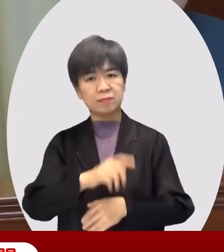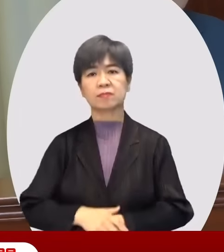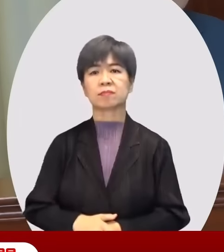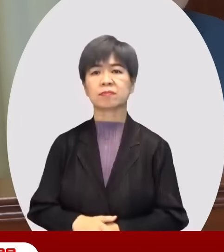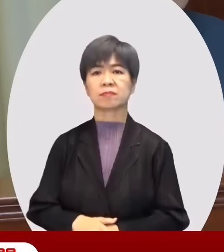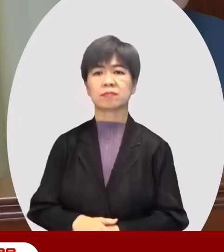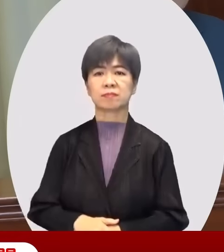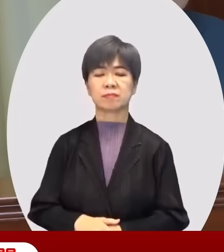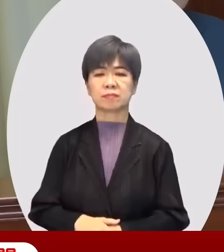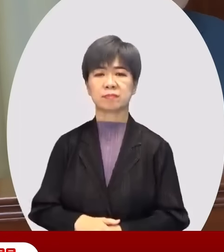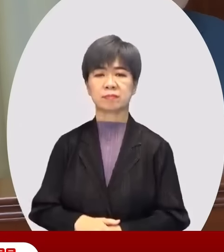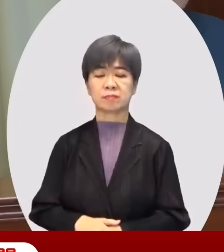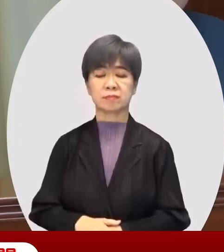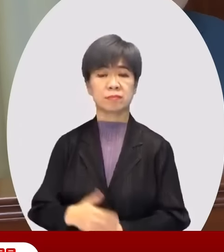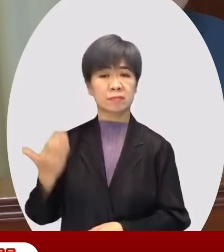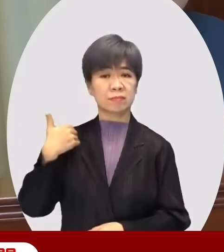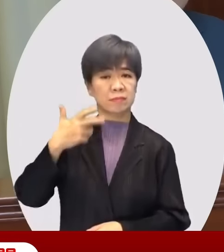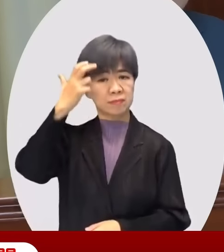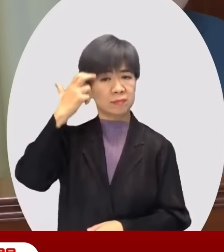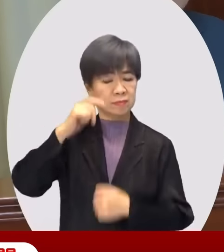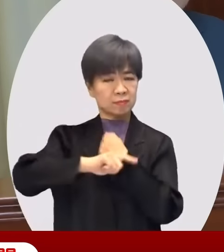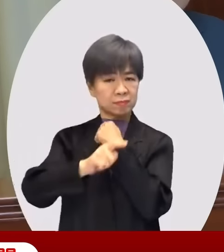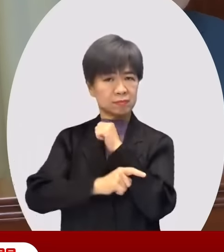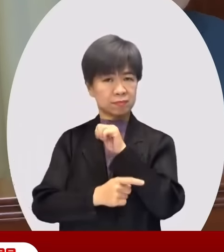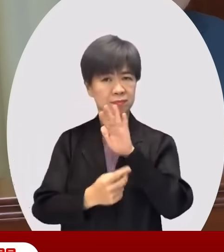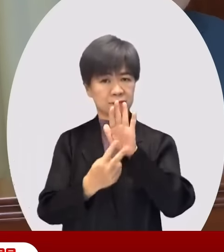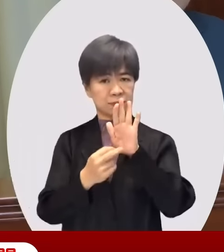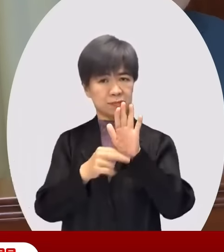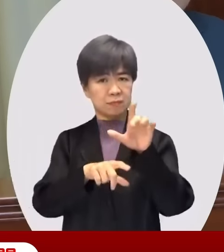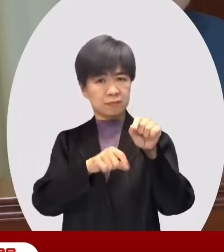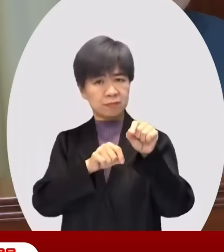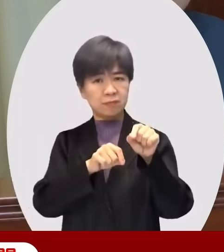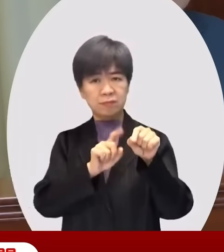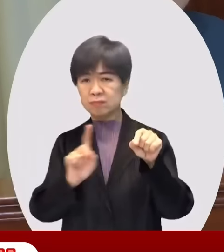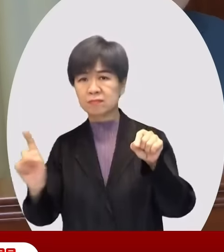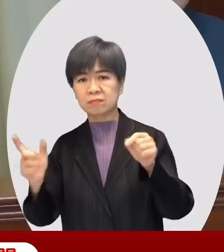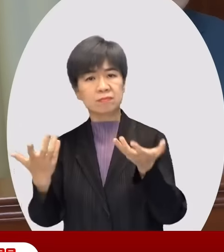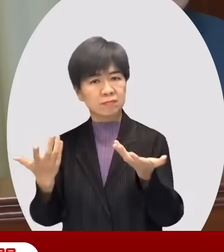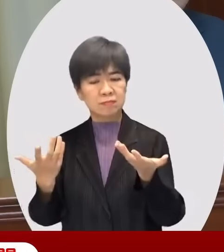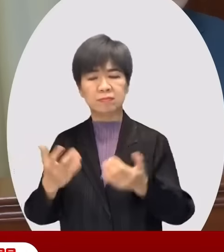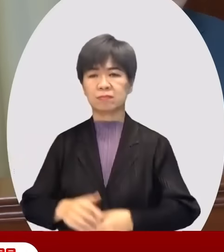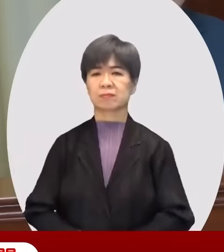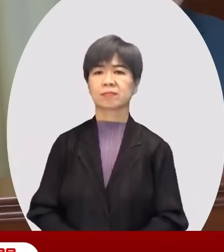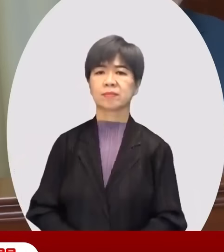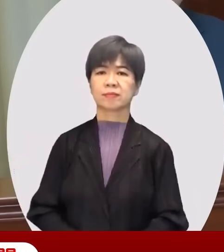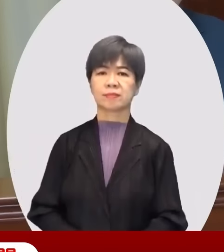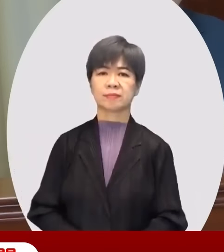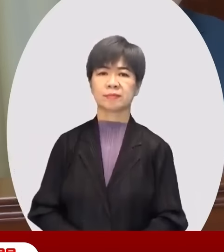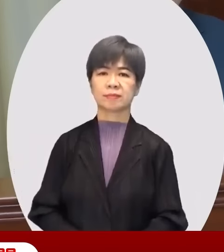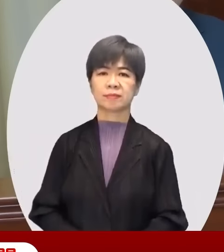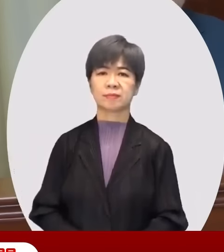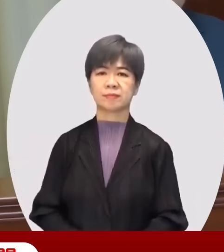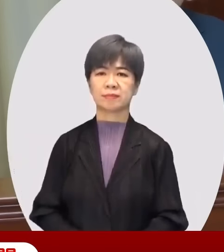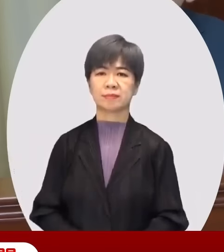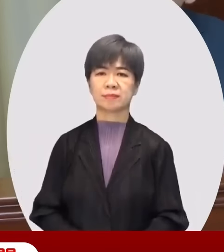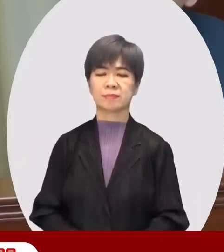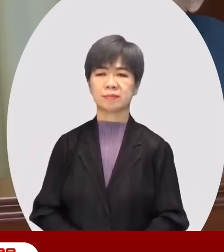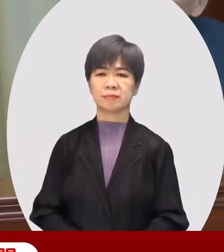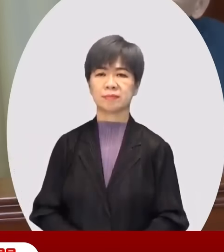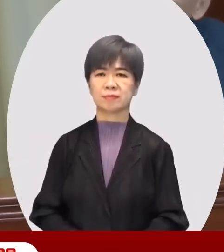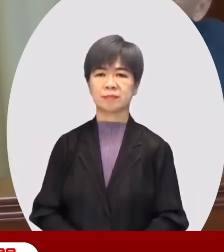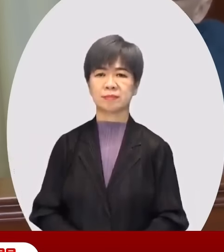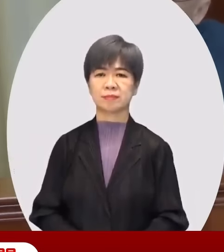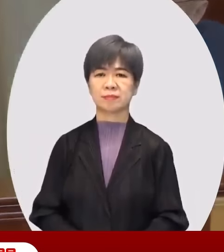在我们以前的宪法解释的哪一个标准之上来要求。以上。 那个我